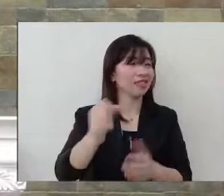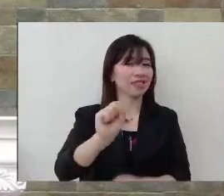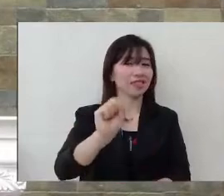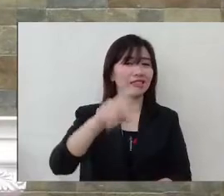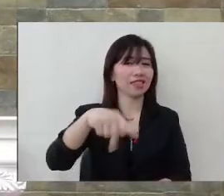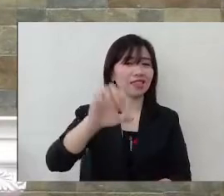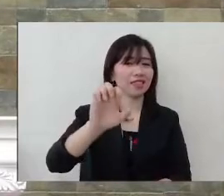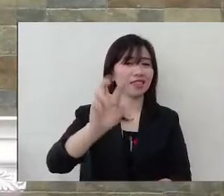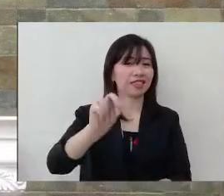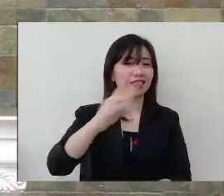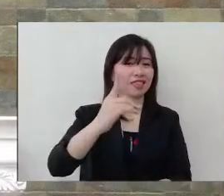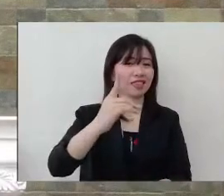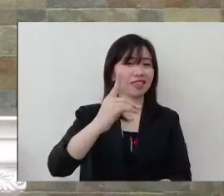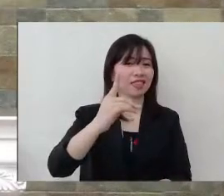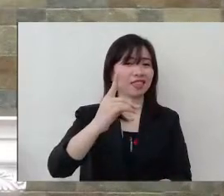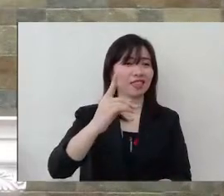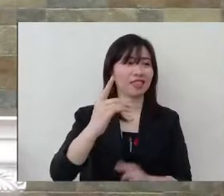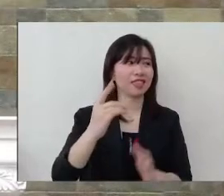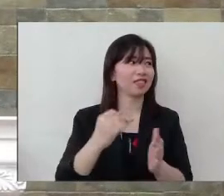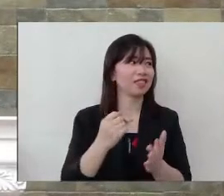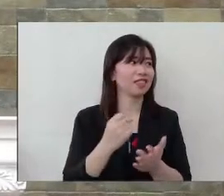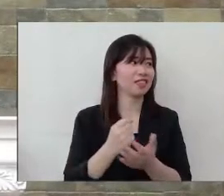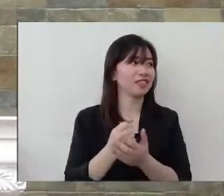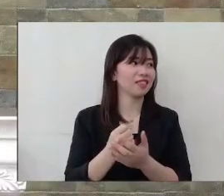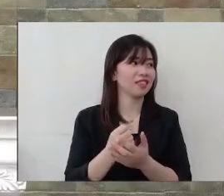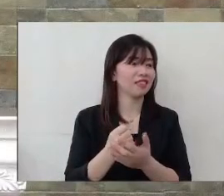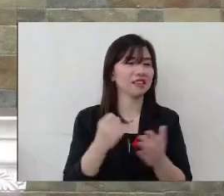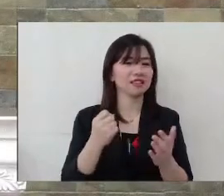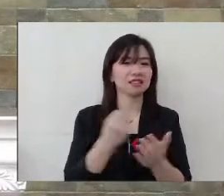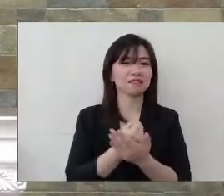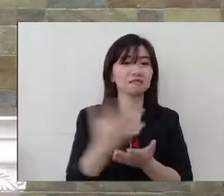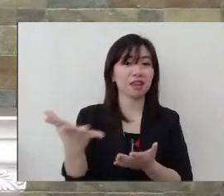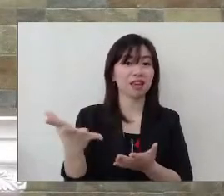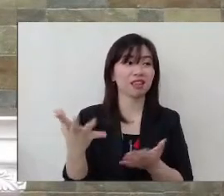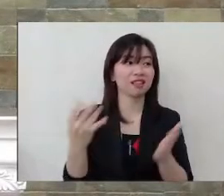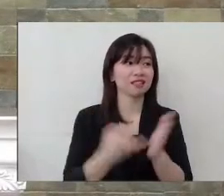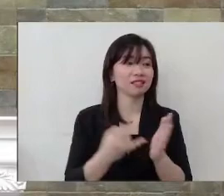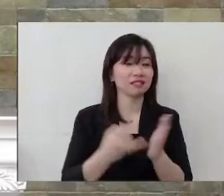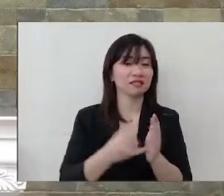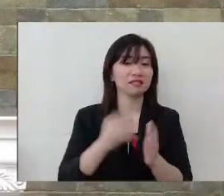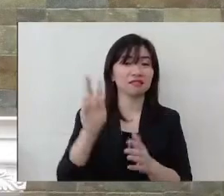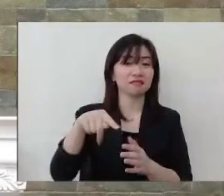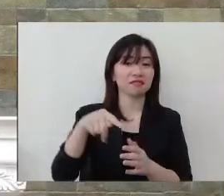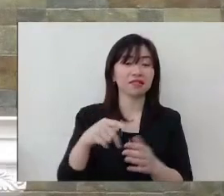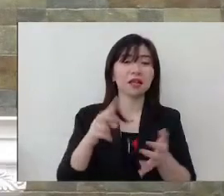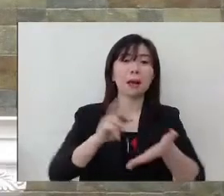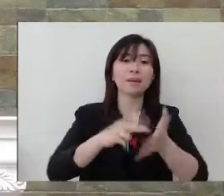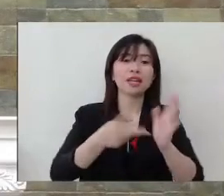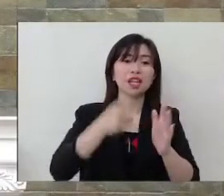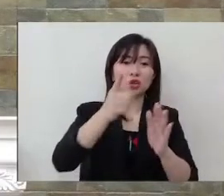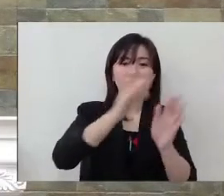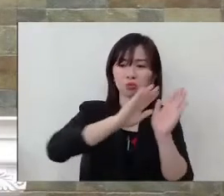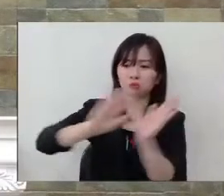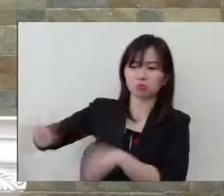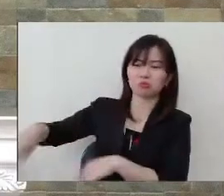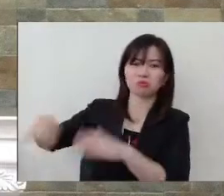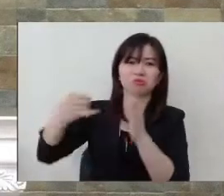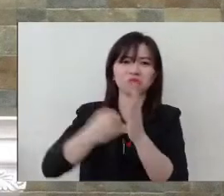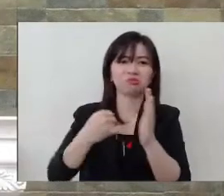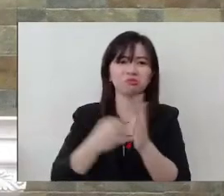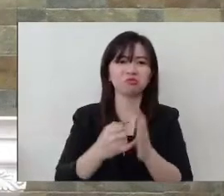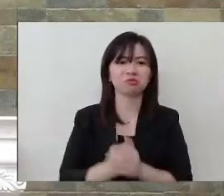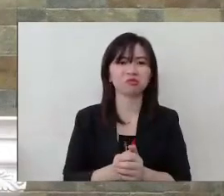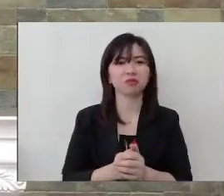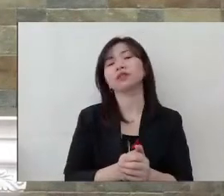throw away, it means you forsake it. Binaliwala mo yan at hindi yan naging mahalaga sa buhay mo. Young people,